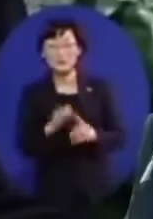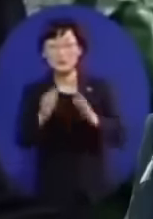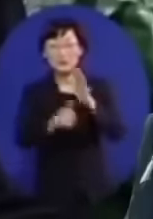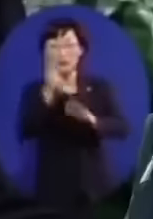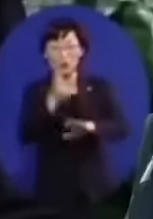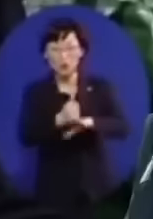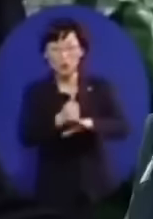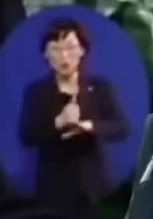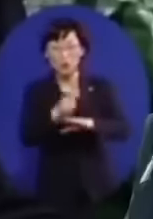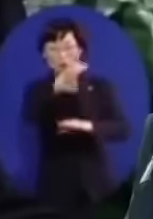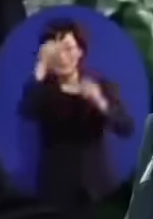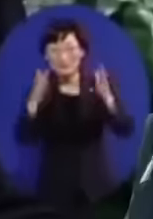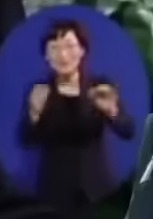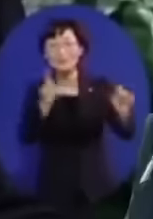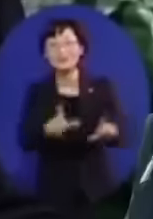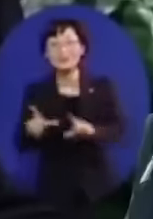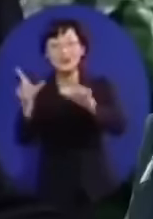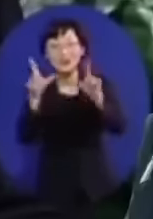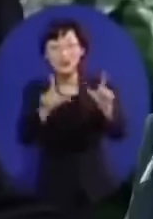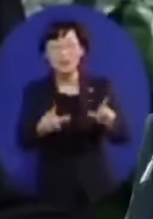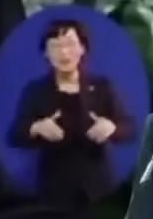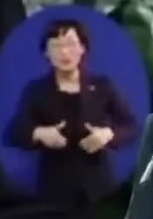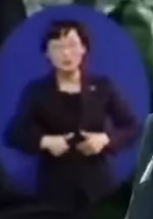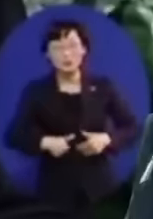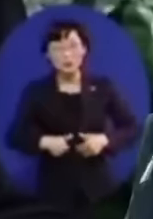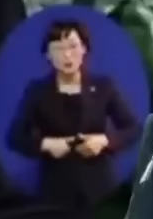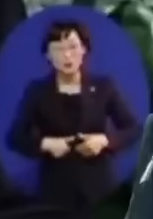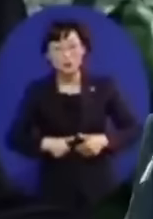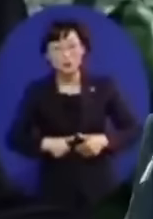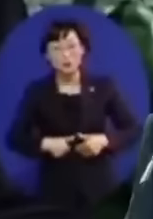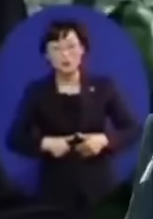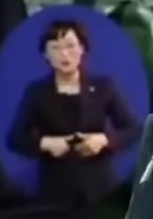성공적으로 인생을 사는데 필요한